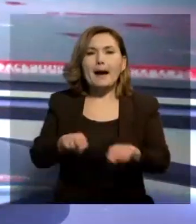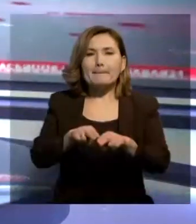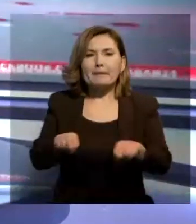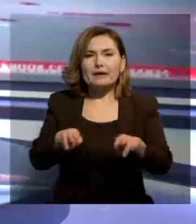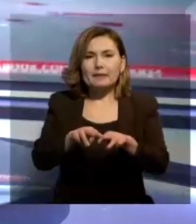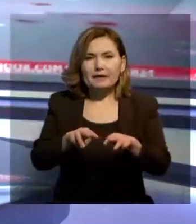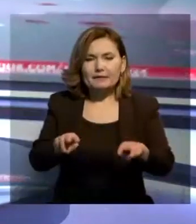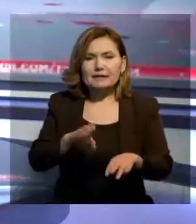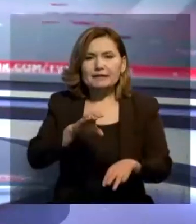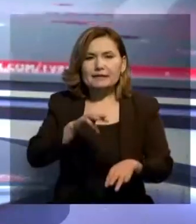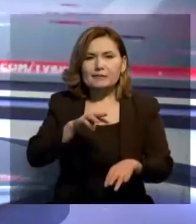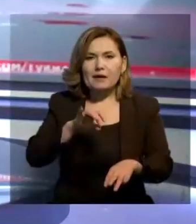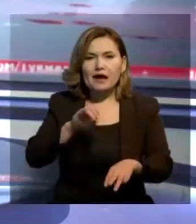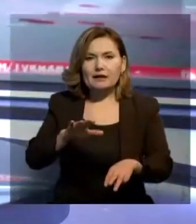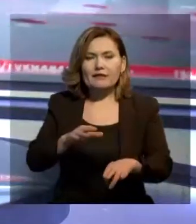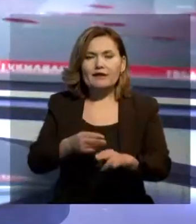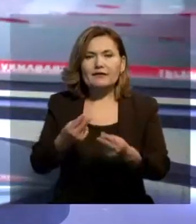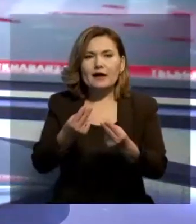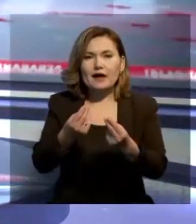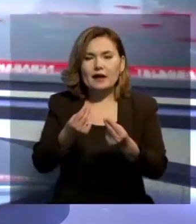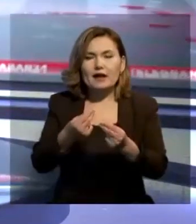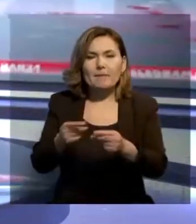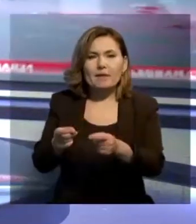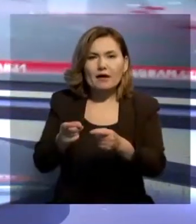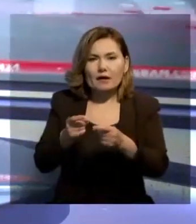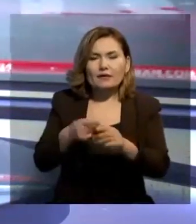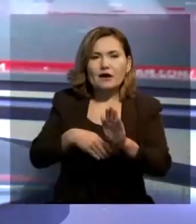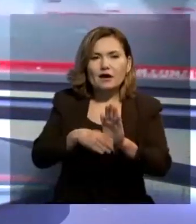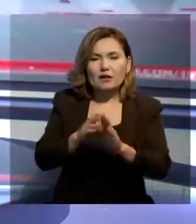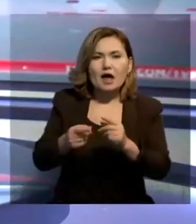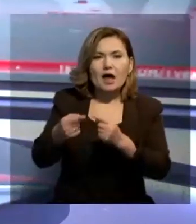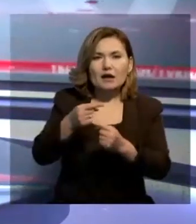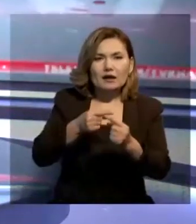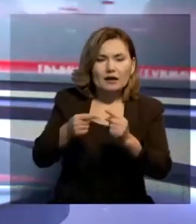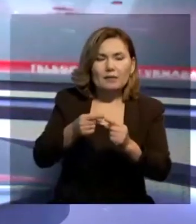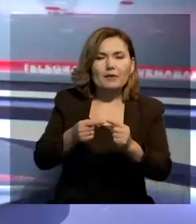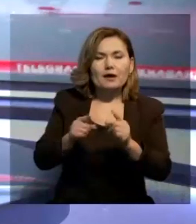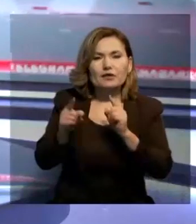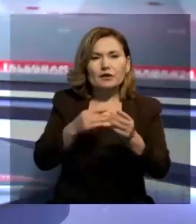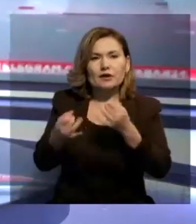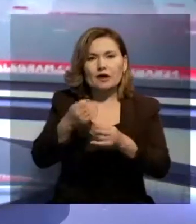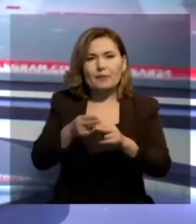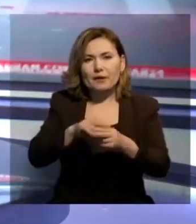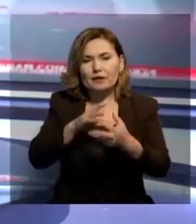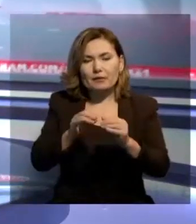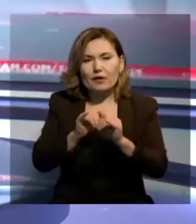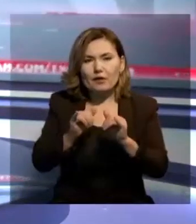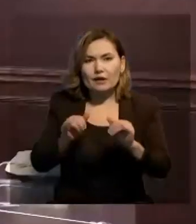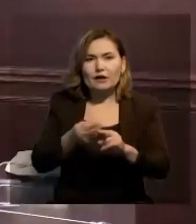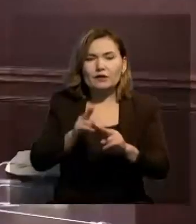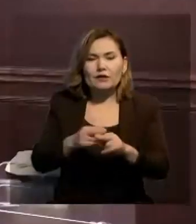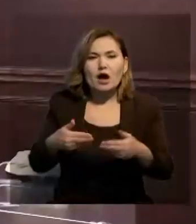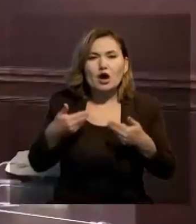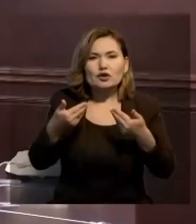Премьер-министр Әлихан Смайылов инвестициялық ахуалды жақсарту жөніндегі кеңес отырысын өткізді. Жиында салықтық әкімшілендіруді одан әрі дамыту